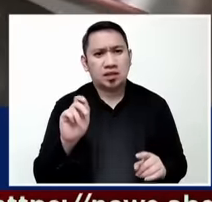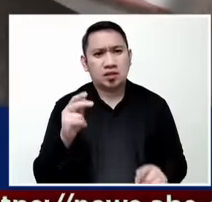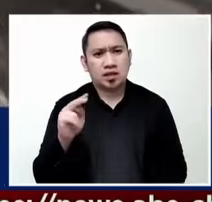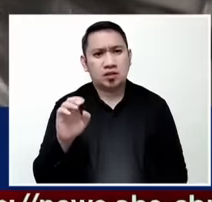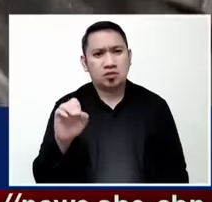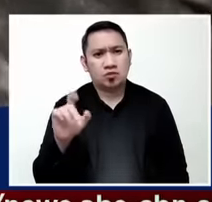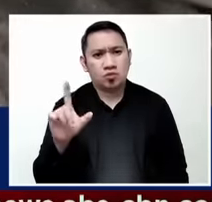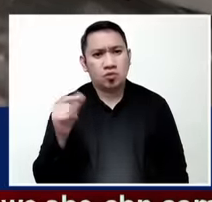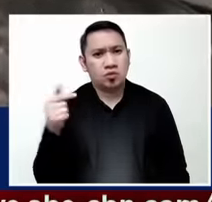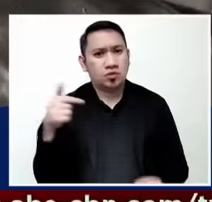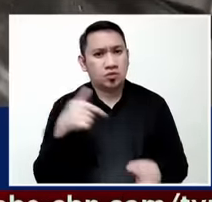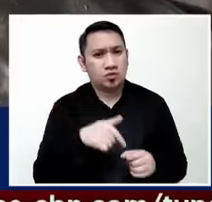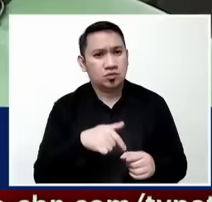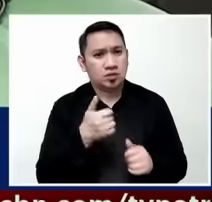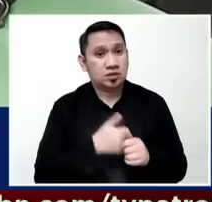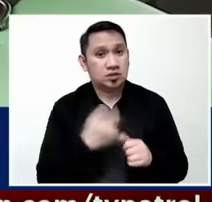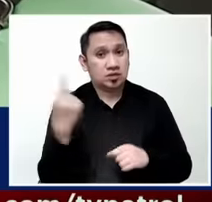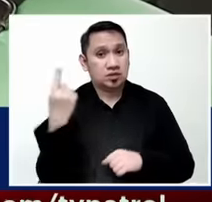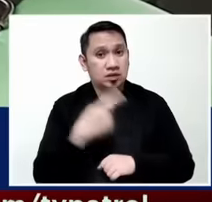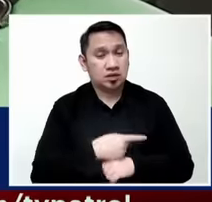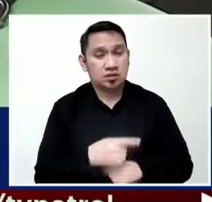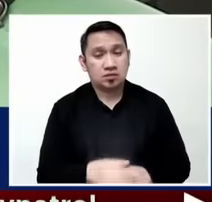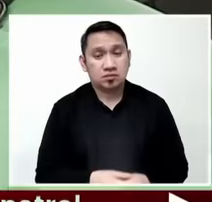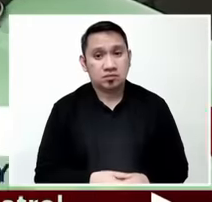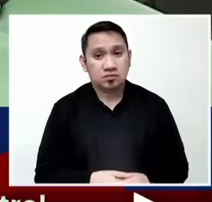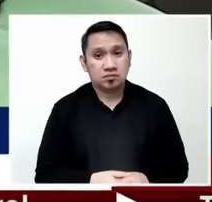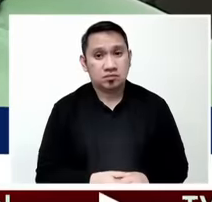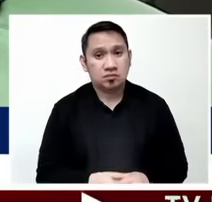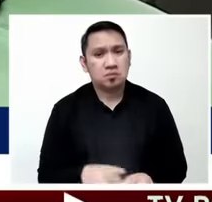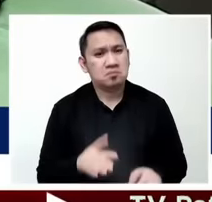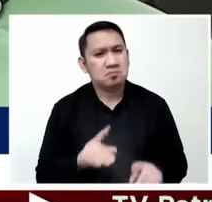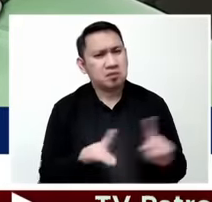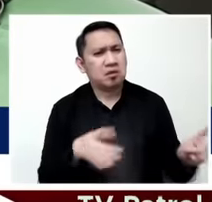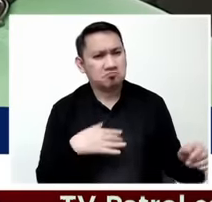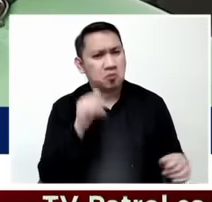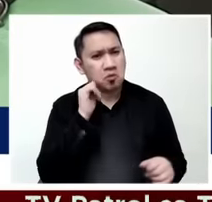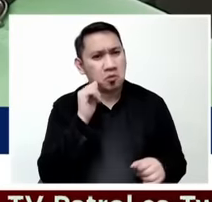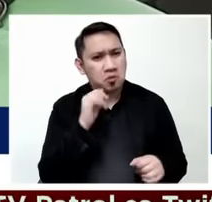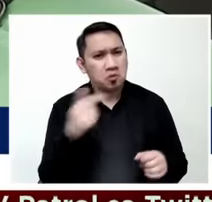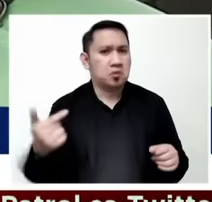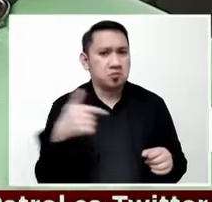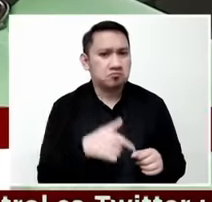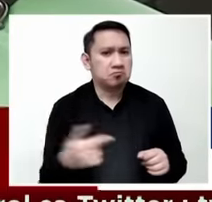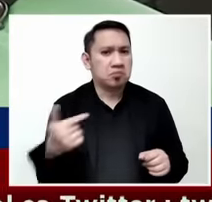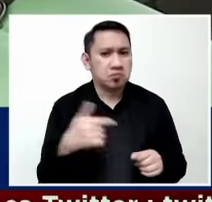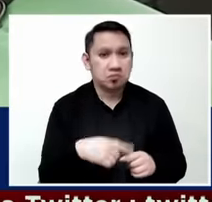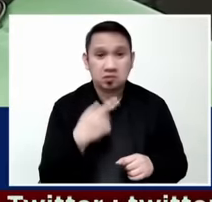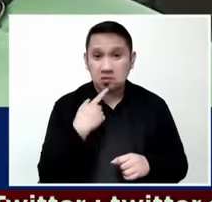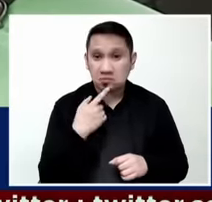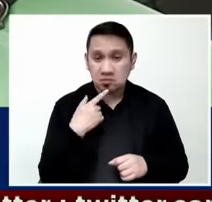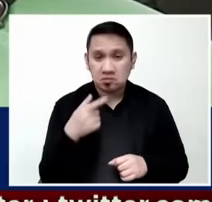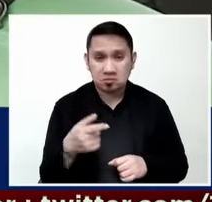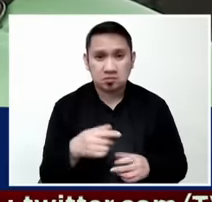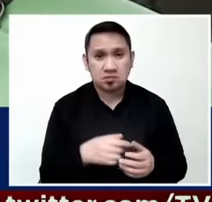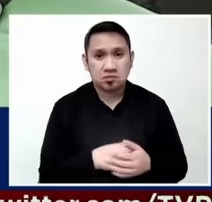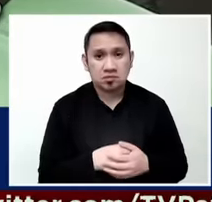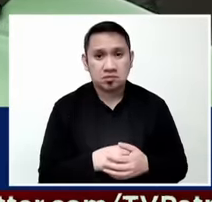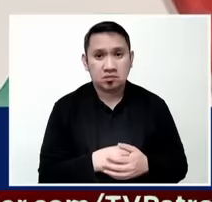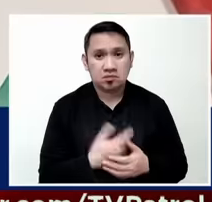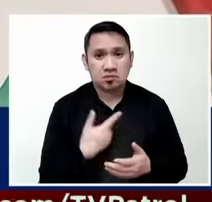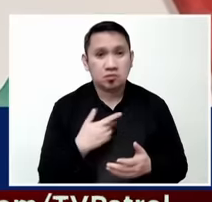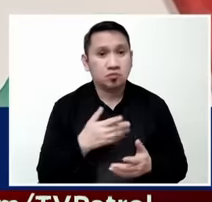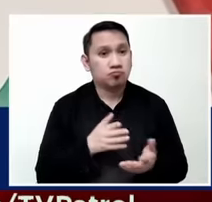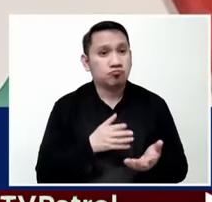niyang gasolina araw-araw. Basta nagkakarga na lang ako. Basta sinabi ng mekaniko, premium ka na lang, kaya doon na lang ako sa